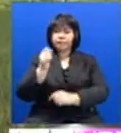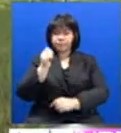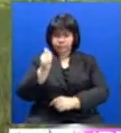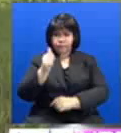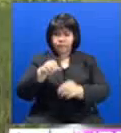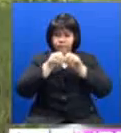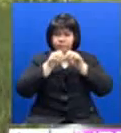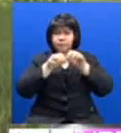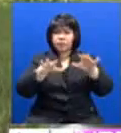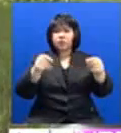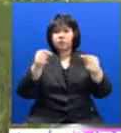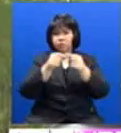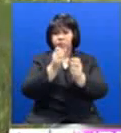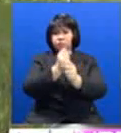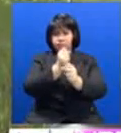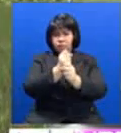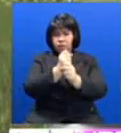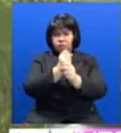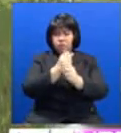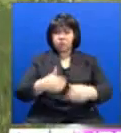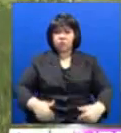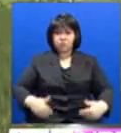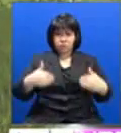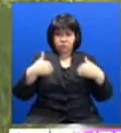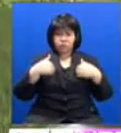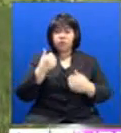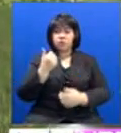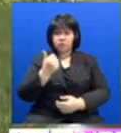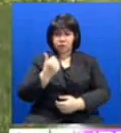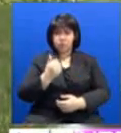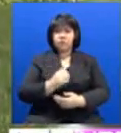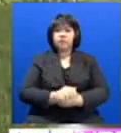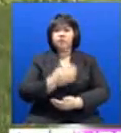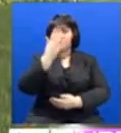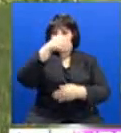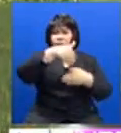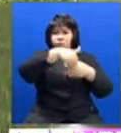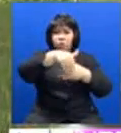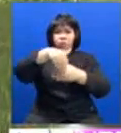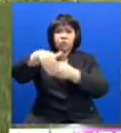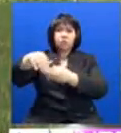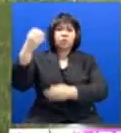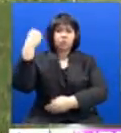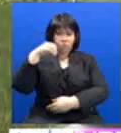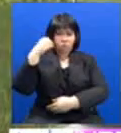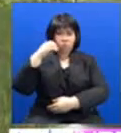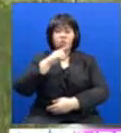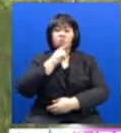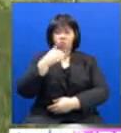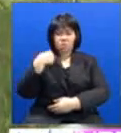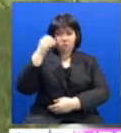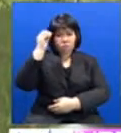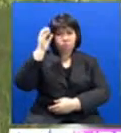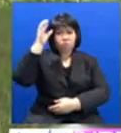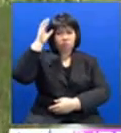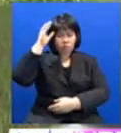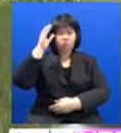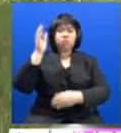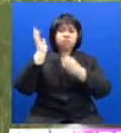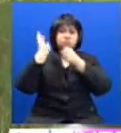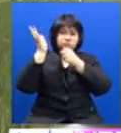นำไปเผยแพร่ในการทำงานในชุดของเราได้ครับเพราะเราต้องมีการออกนอกพื้นที่บ่อยๆก็อาจจะนำความรู้ที่ได้ไปประชาสัม